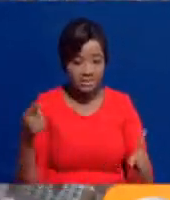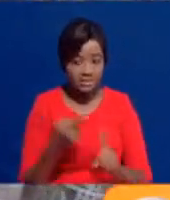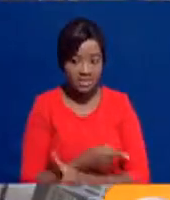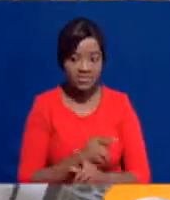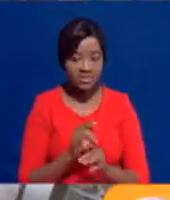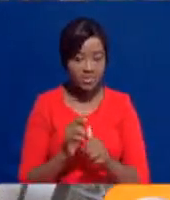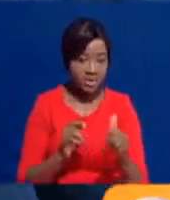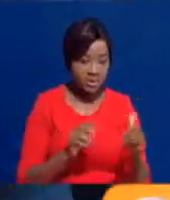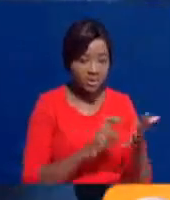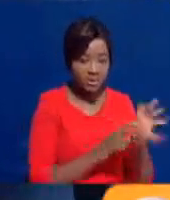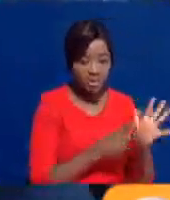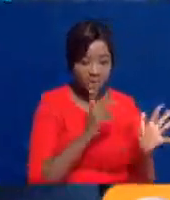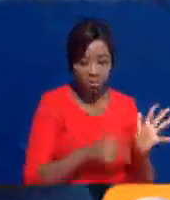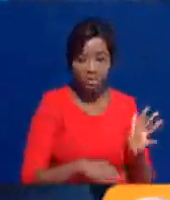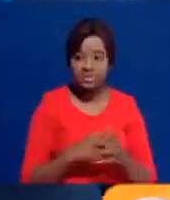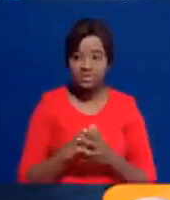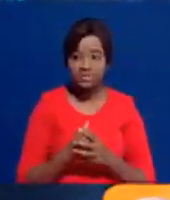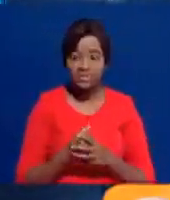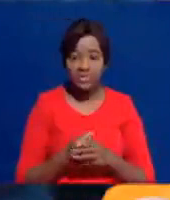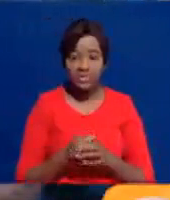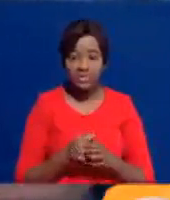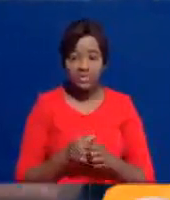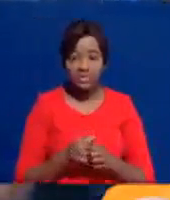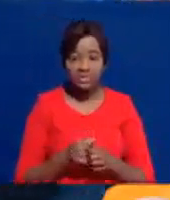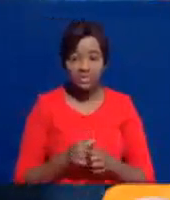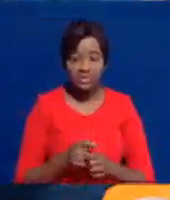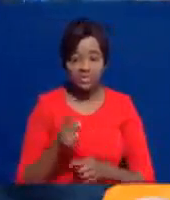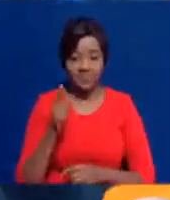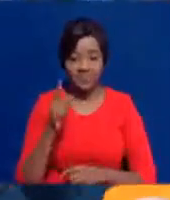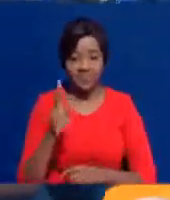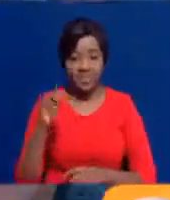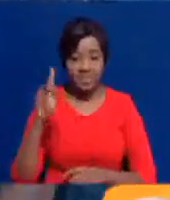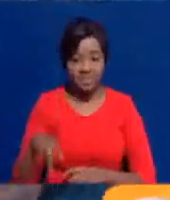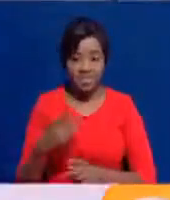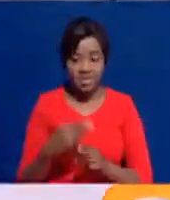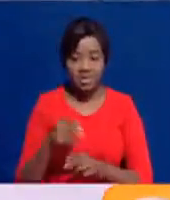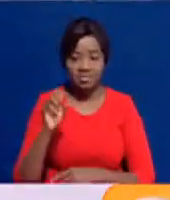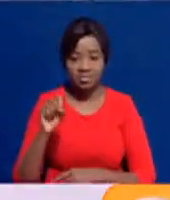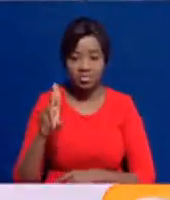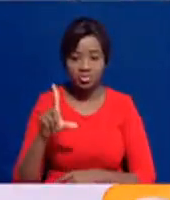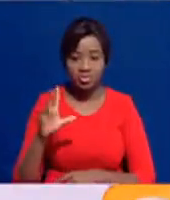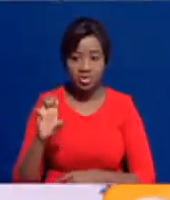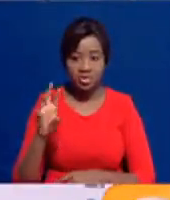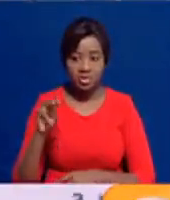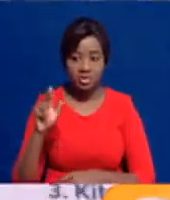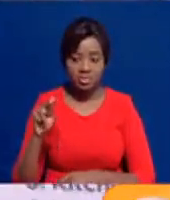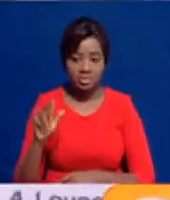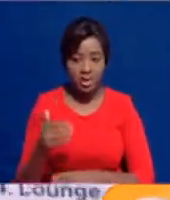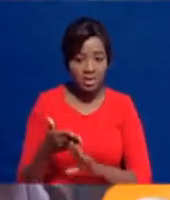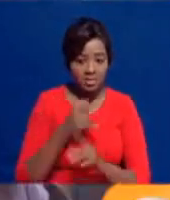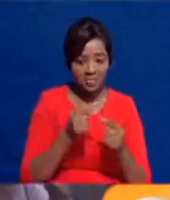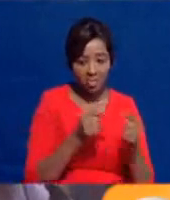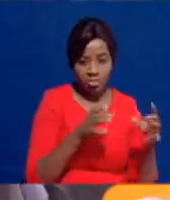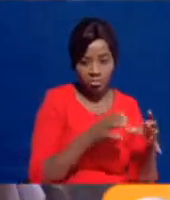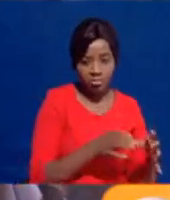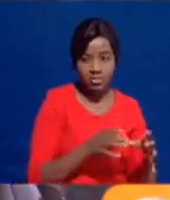na mingine ni kuwa mwekezaji wake ambaye ni mbunge wa bunge la Iala Suleiman Shabal alikuwa wa upande wa upinzani.